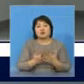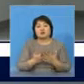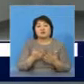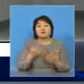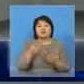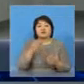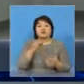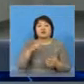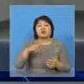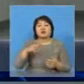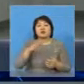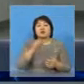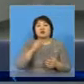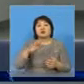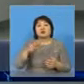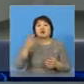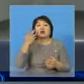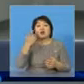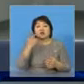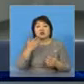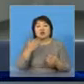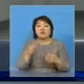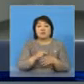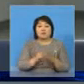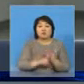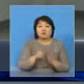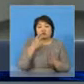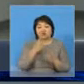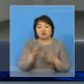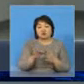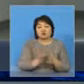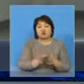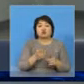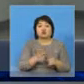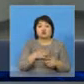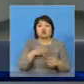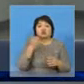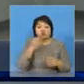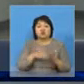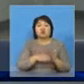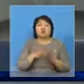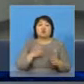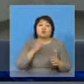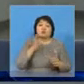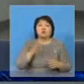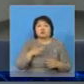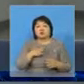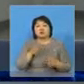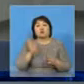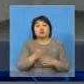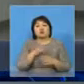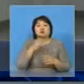игле, когда начинаешь лечение, и мы сразу же видим эффект. То есть избежать тех осложнений, основного